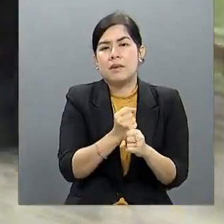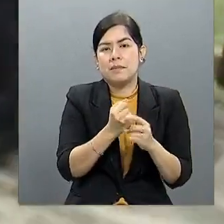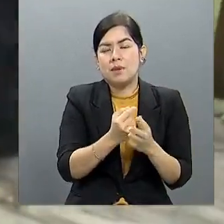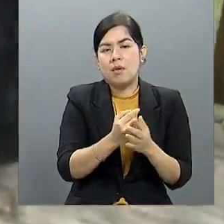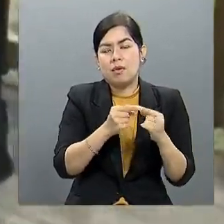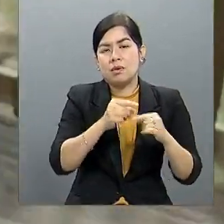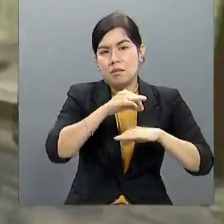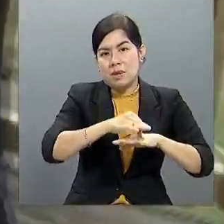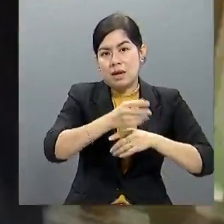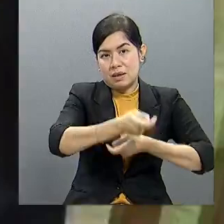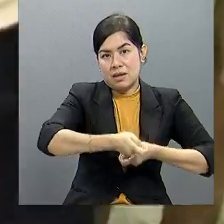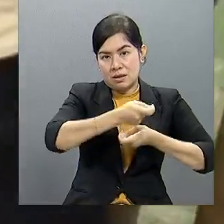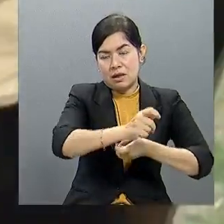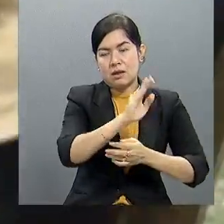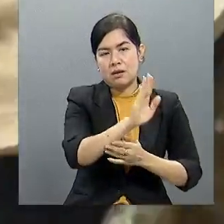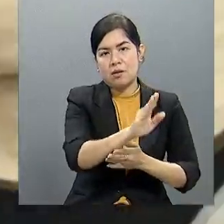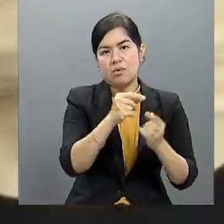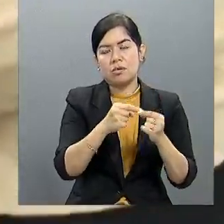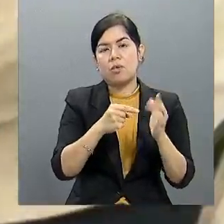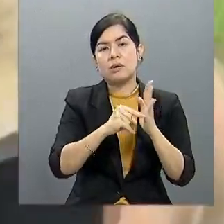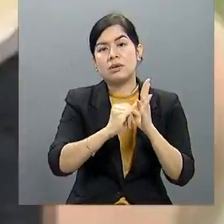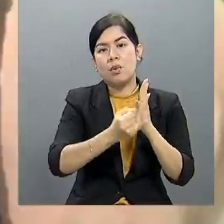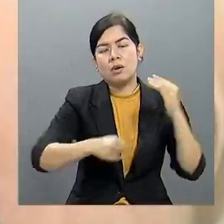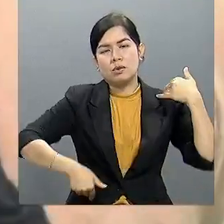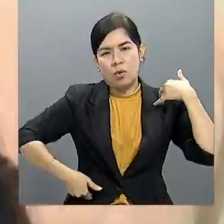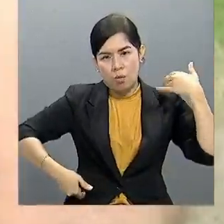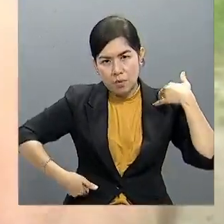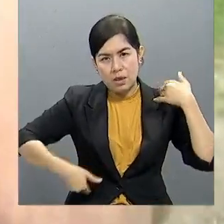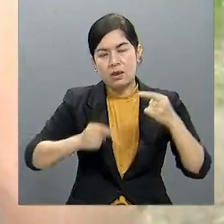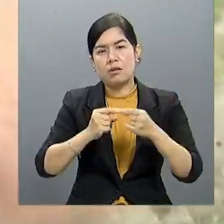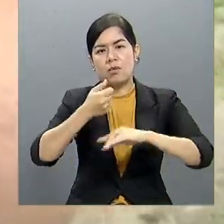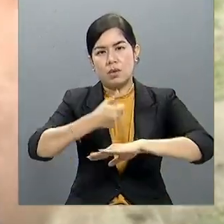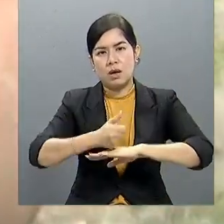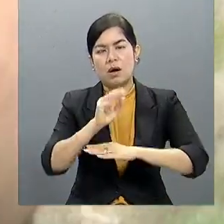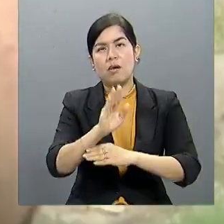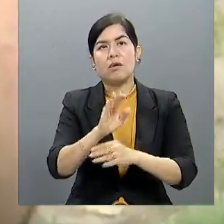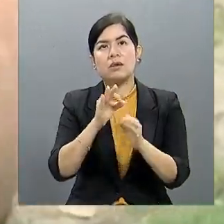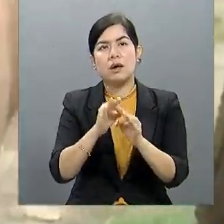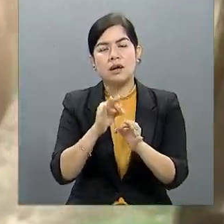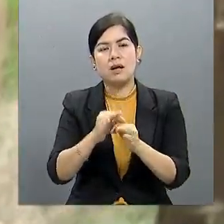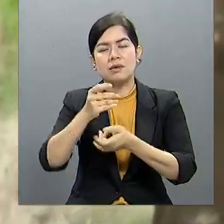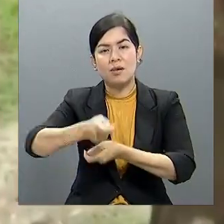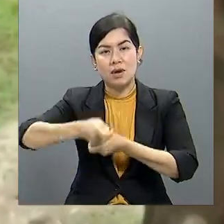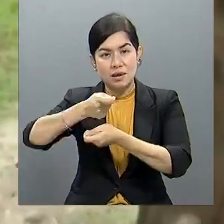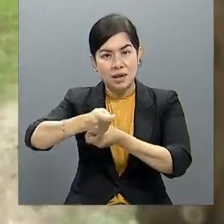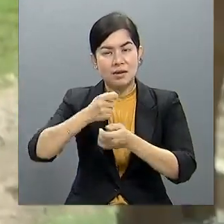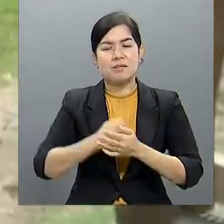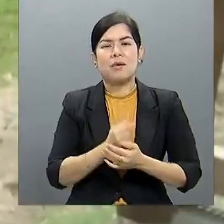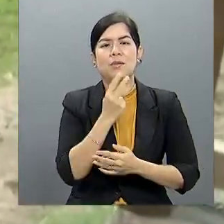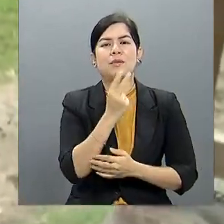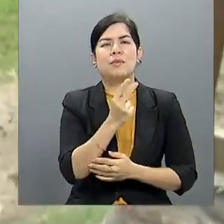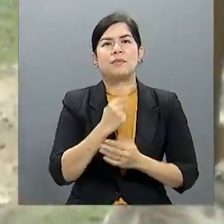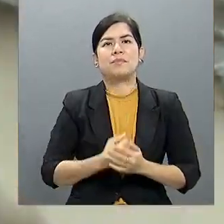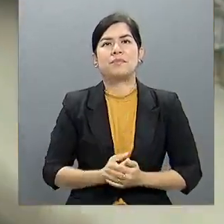พรประพาผู้ช่วยผู้จดการทางคเพื่ารกระเศษหสาบกรได้ลพืนที่นี่คืลพนทจๆ